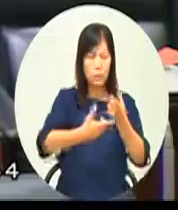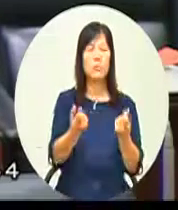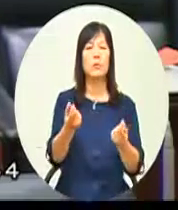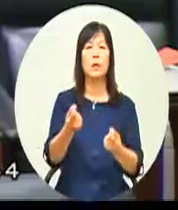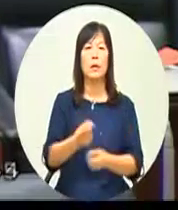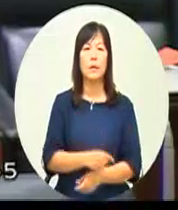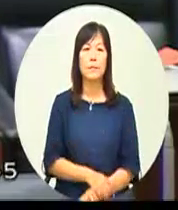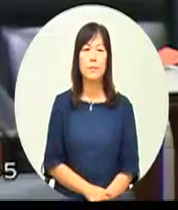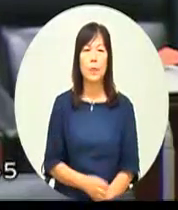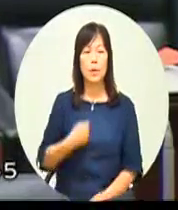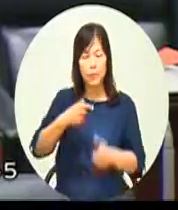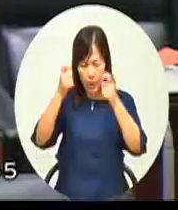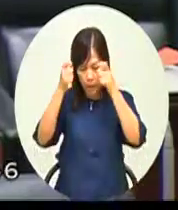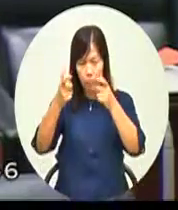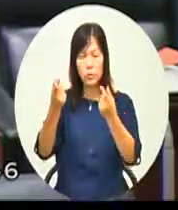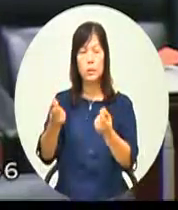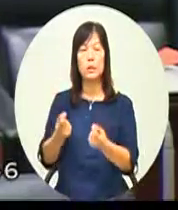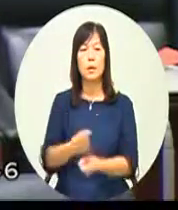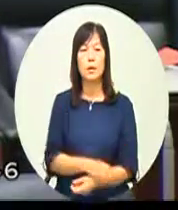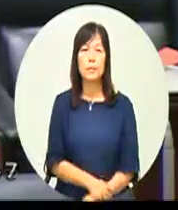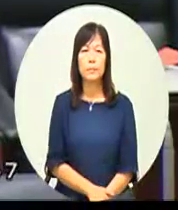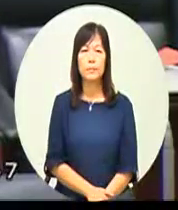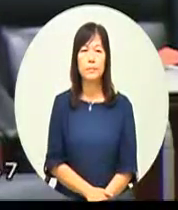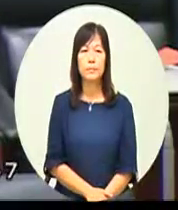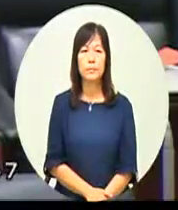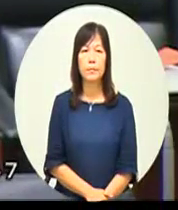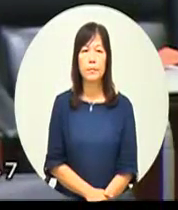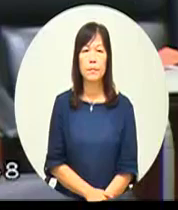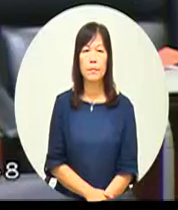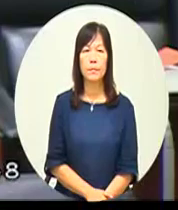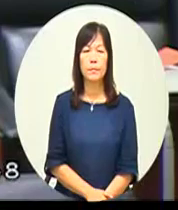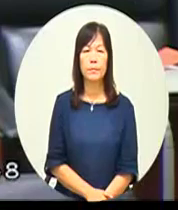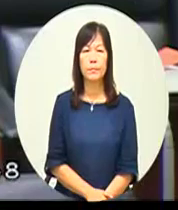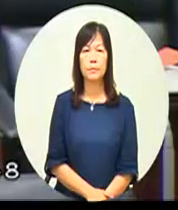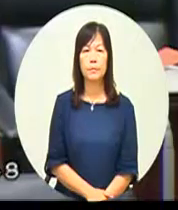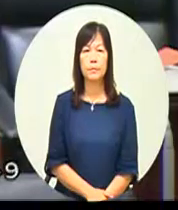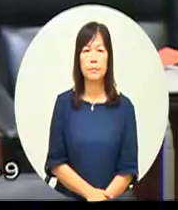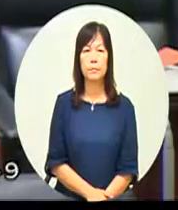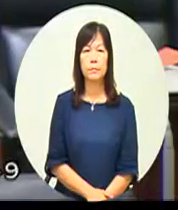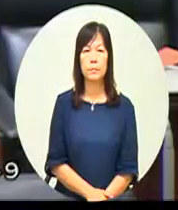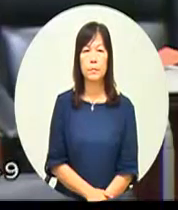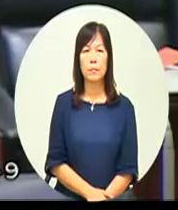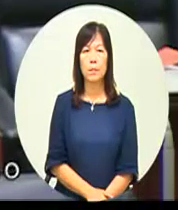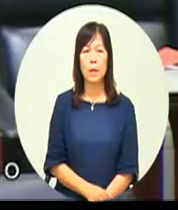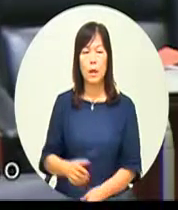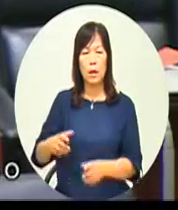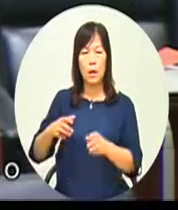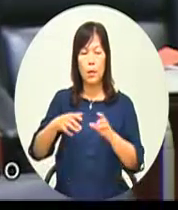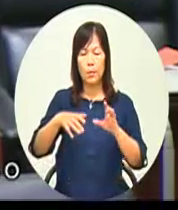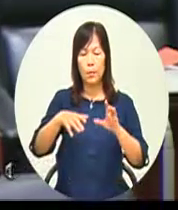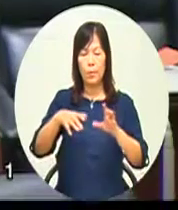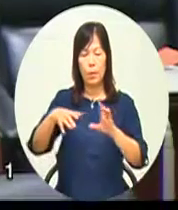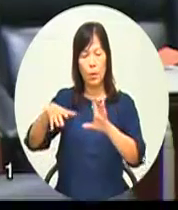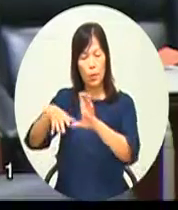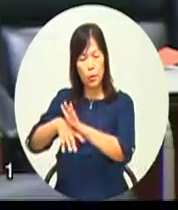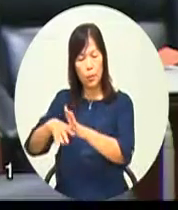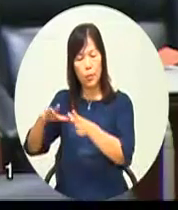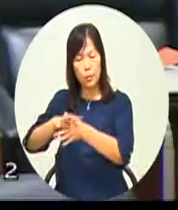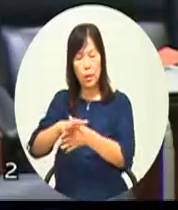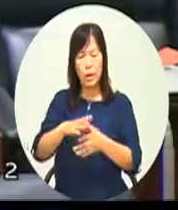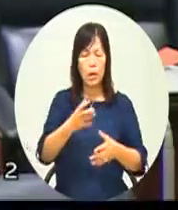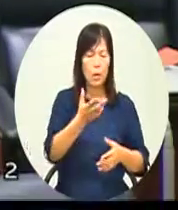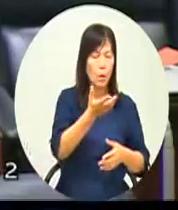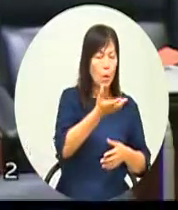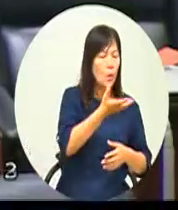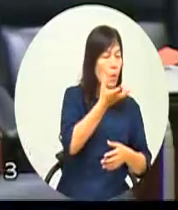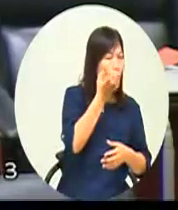啊，我们高雄也是一样了哈。那本席觉得说哦，文化是我们观光的内容啊，